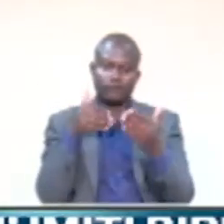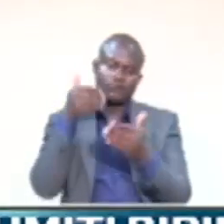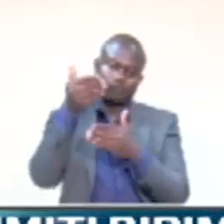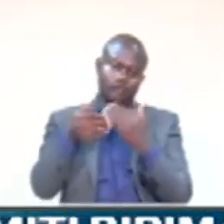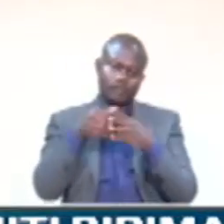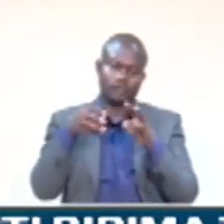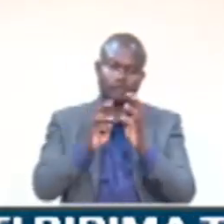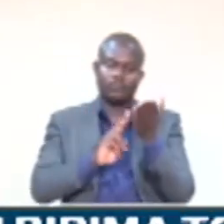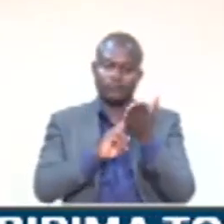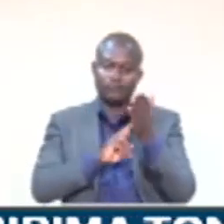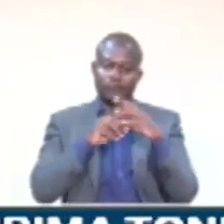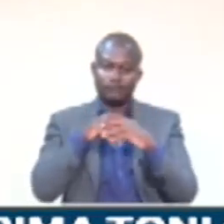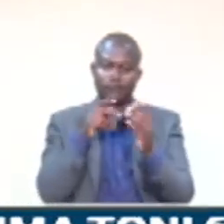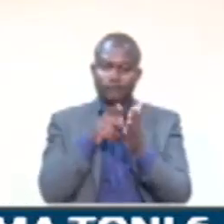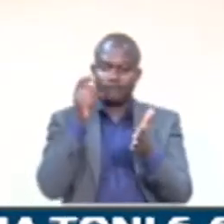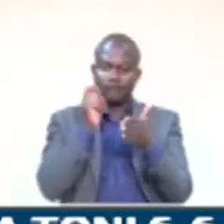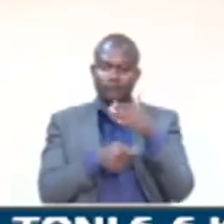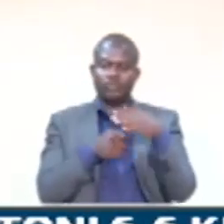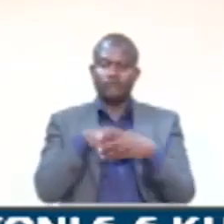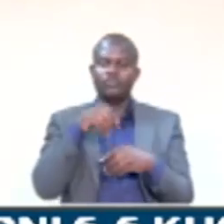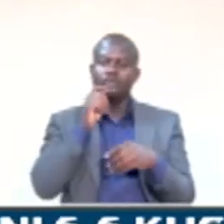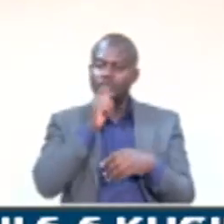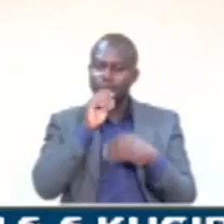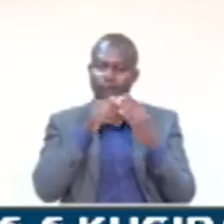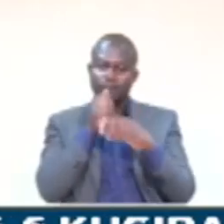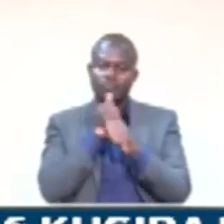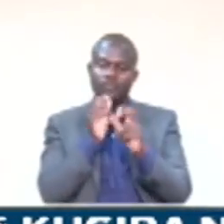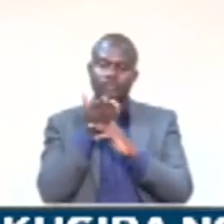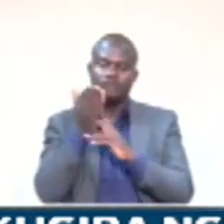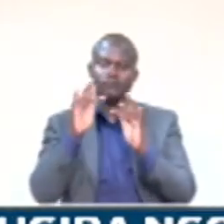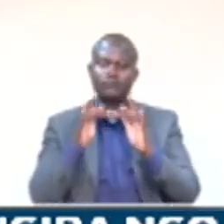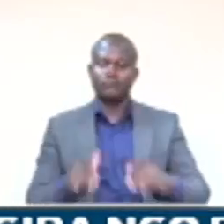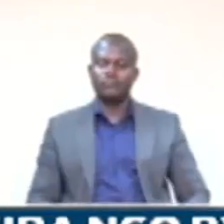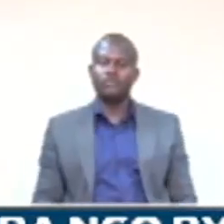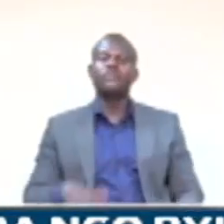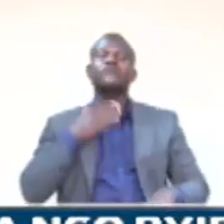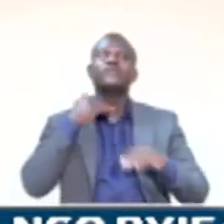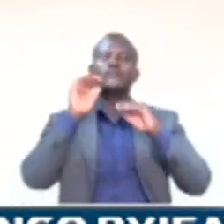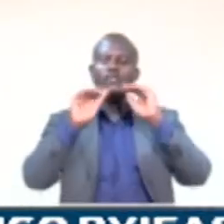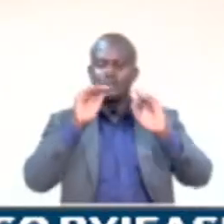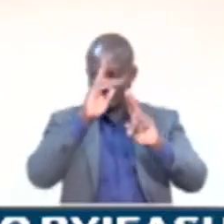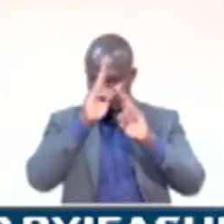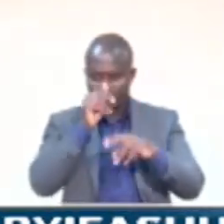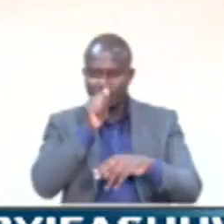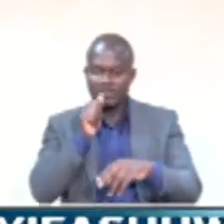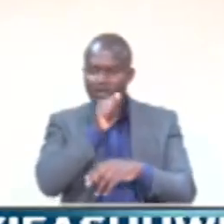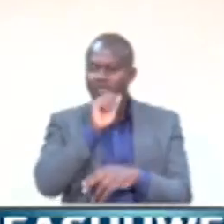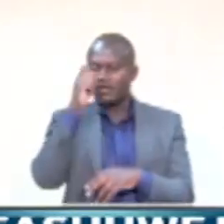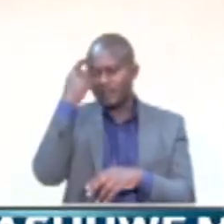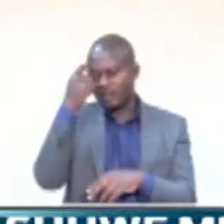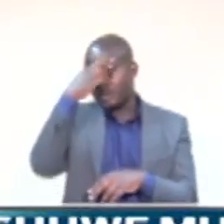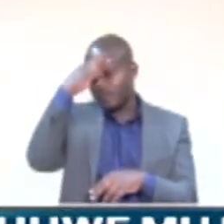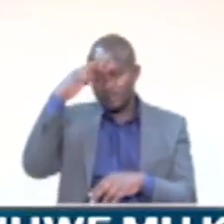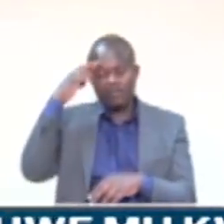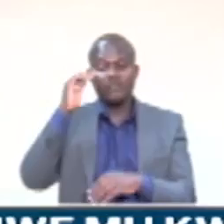ndetse n'uburyo buzakoreshwa mu gusoresha ibitangazamakuru bikorera kuri murandasi. Ndashaka kubaza nyakubahwa umunyamabanga wa Leta